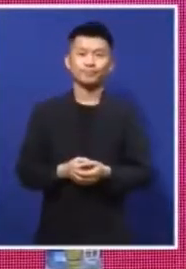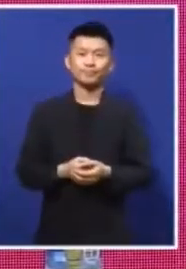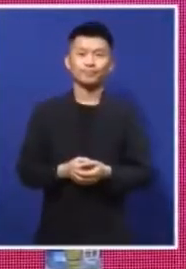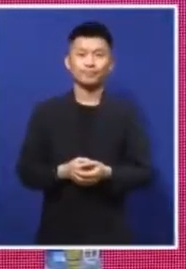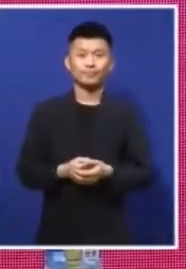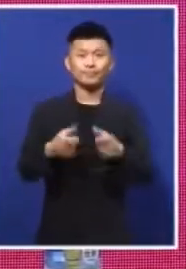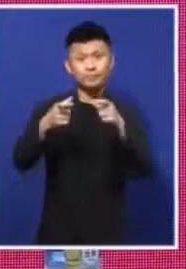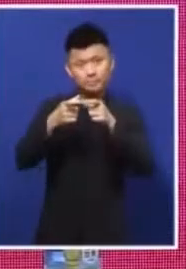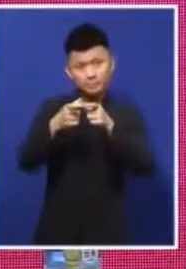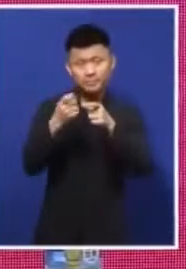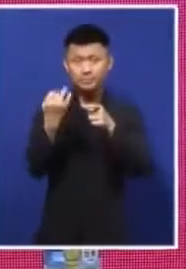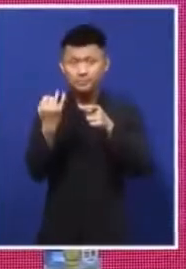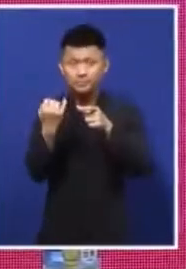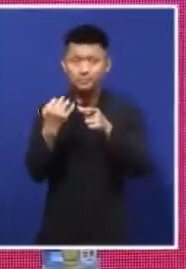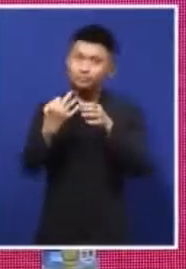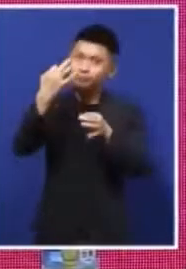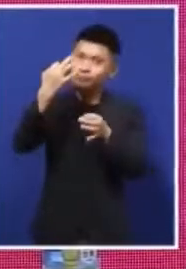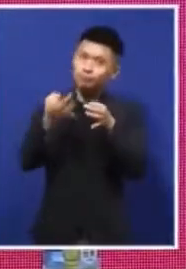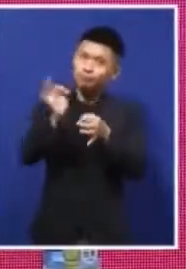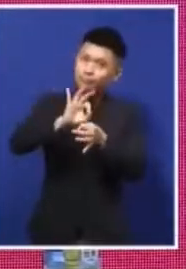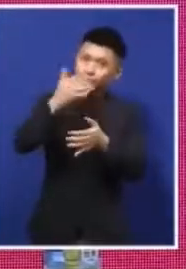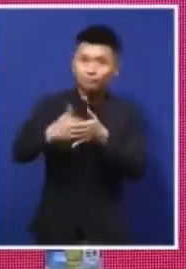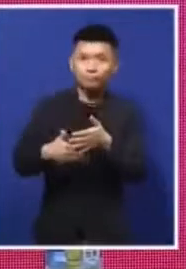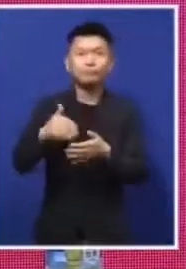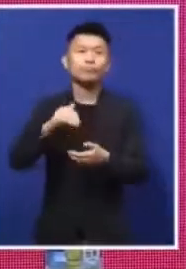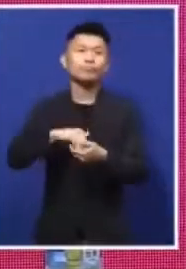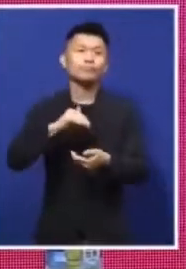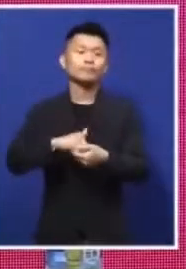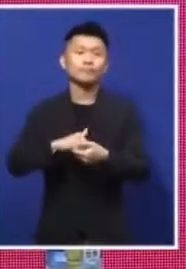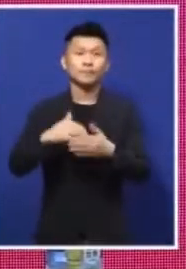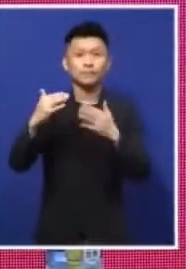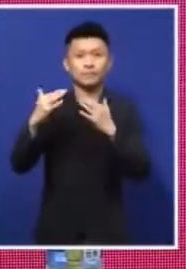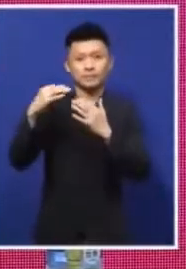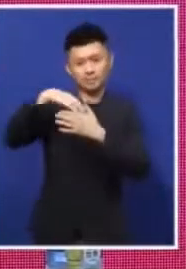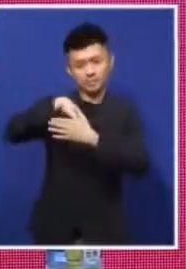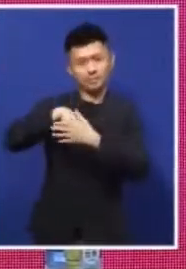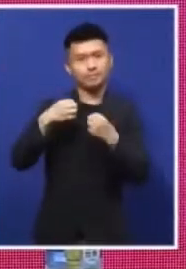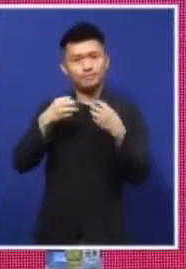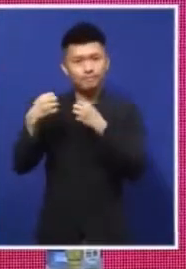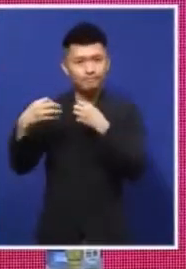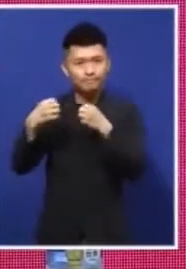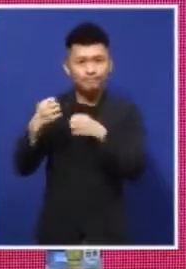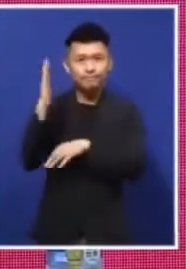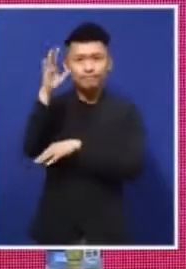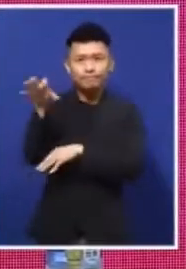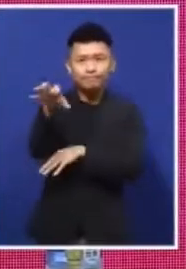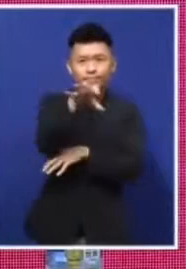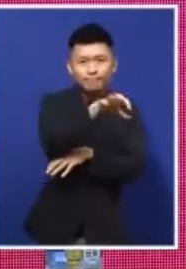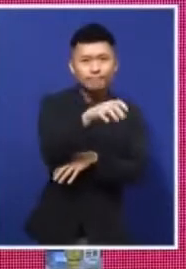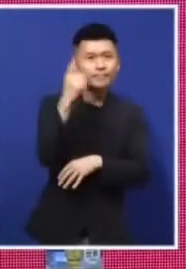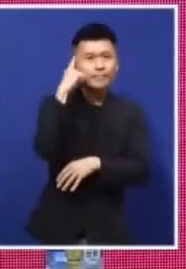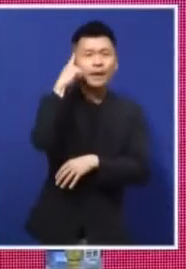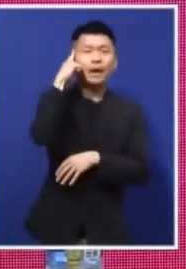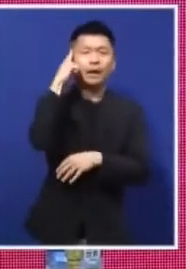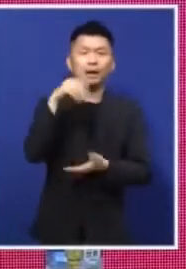都可以调整，但是我们内部在讨论的时候，我目前还没有听到哪一个部会觉得说他提供